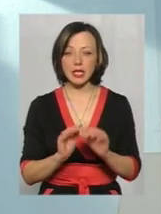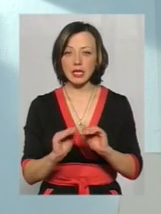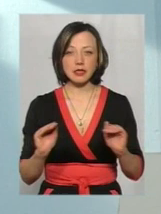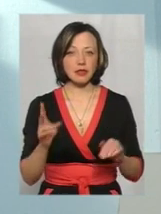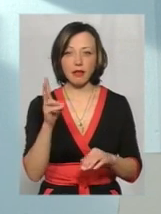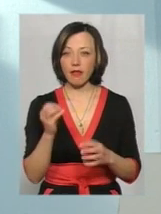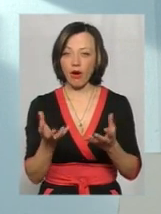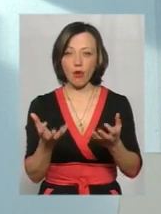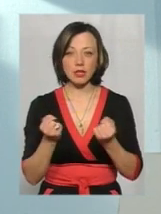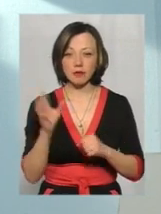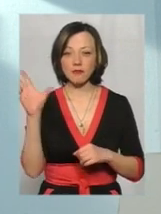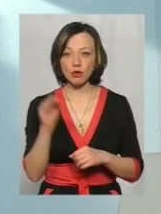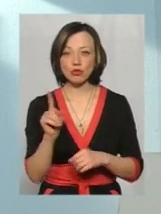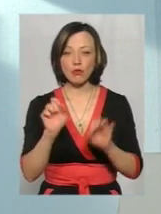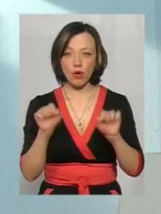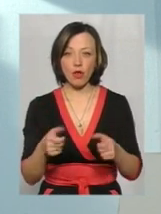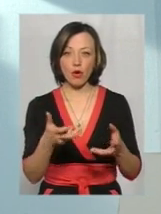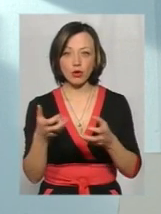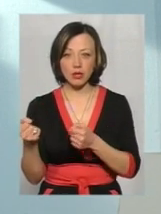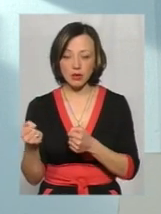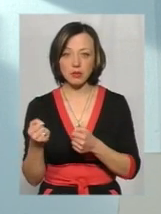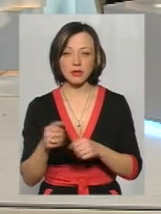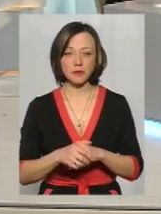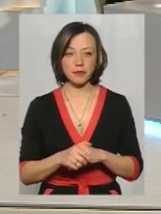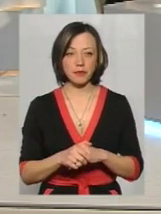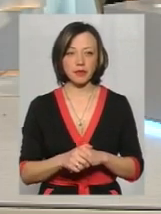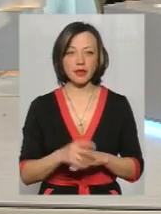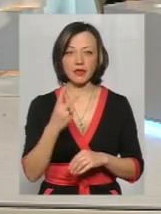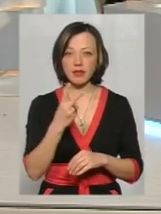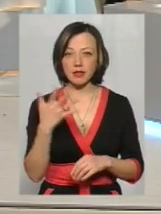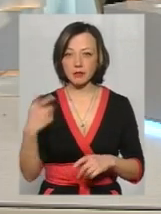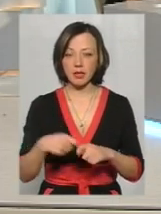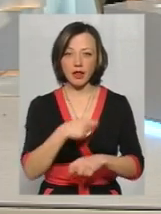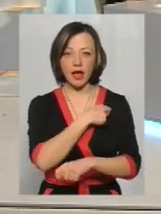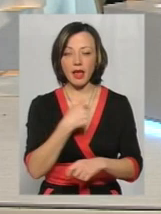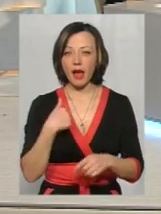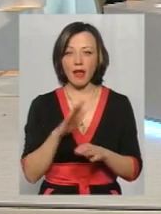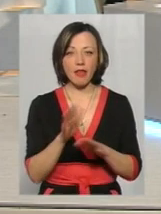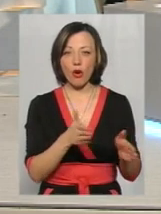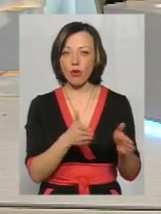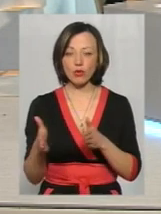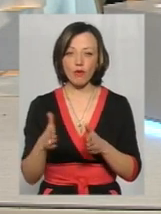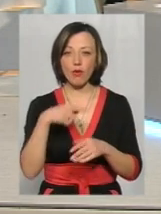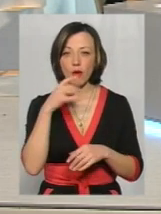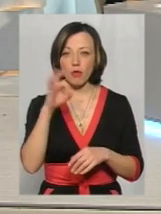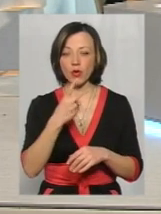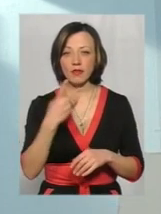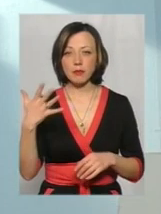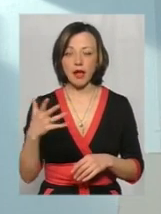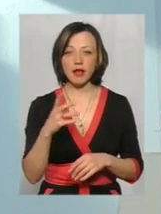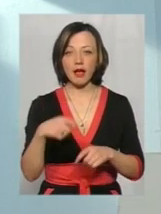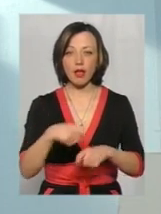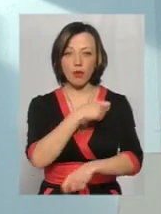не отримують всього того, що вони могли б отримати у повних школах. Я не готовий говорити про 25 кілометрів, але ми